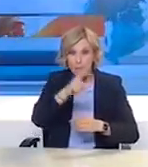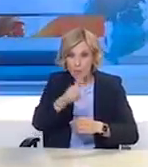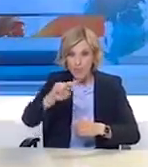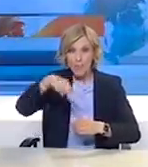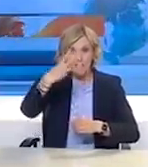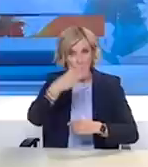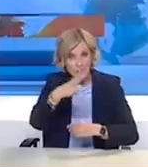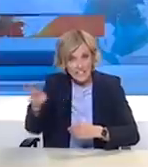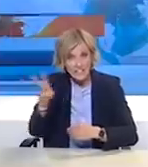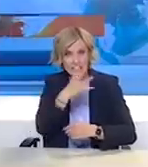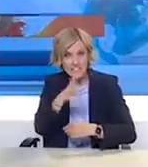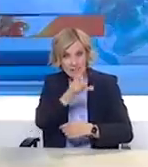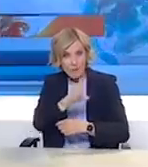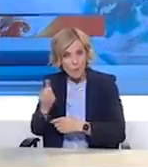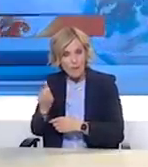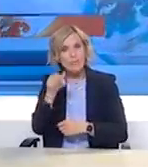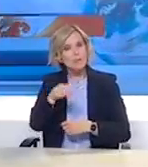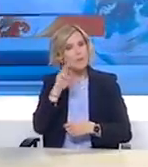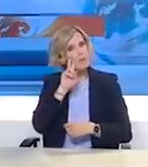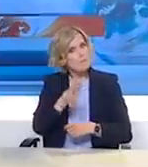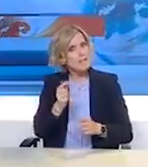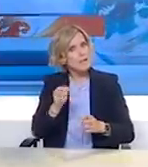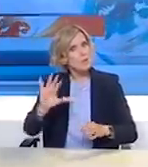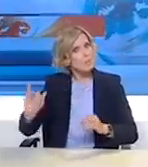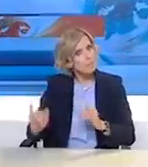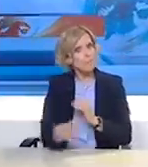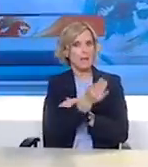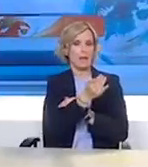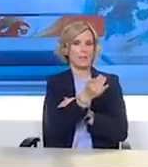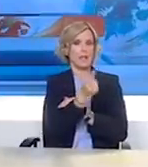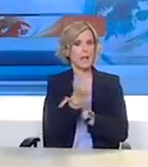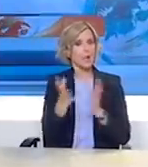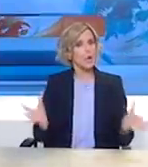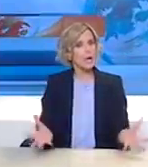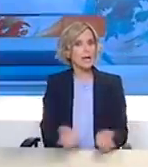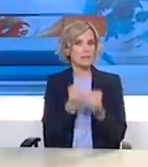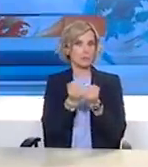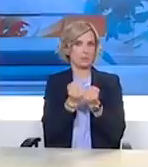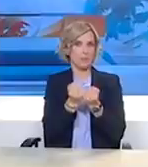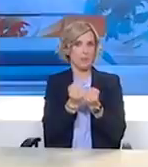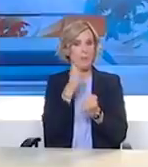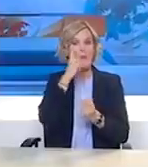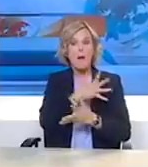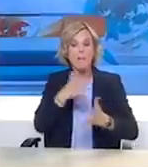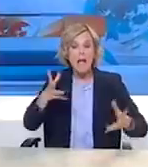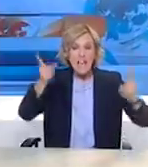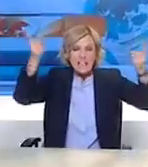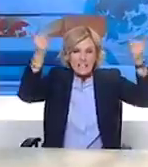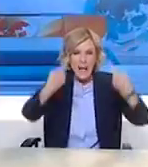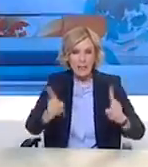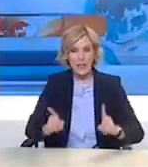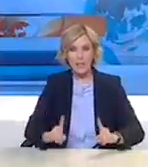και τώρα φαίνεται να έχουμε γλιτώσει από μια καταιγίδα ανυπολόγιστων συνεπειών για όλους μας. Αλλά αν παραμείνουμε